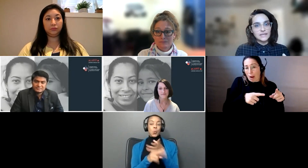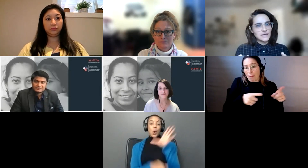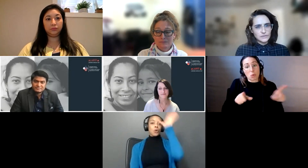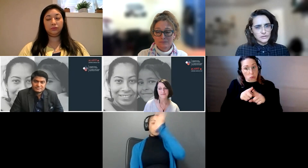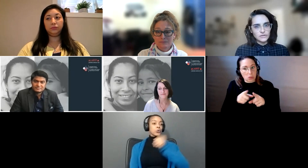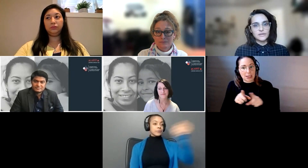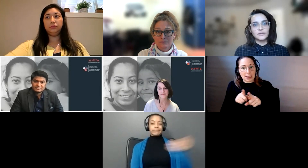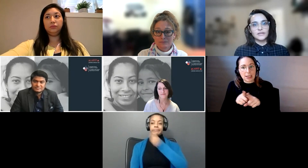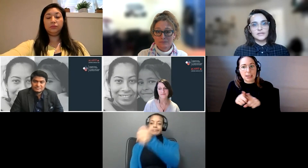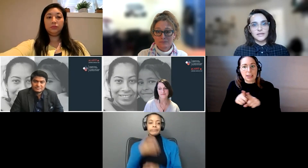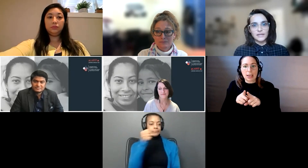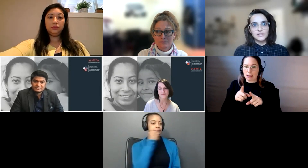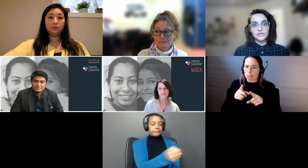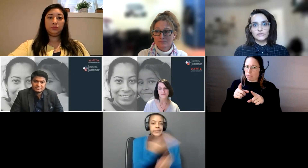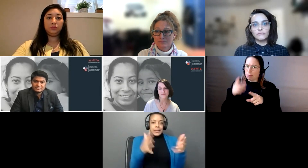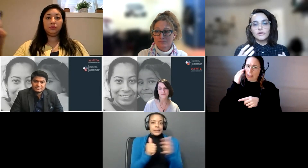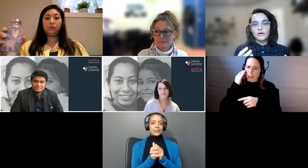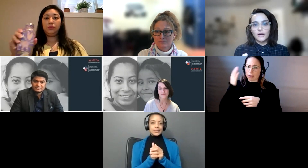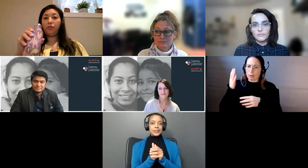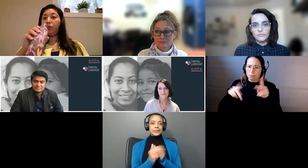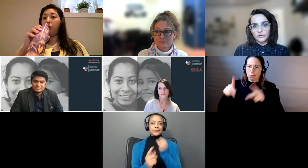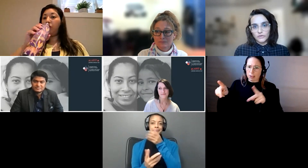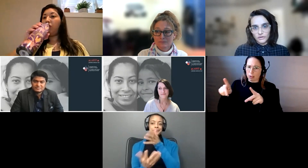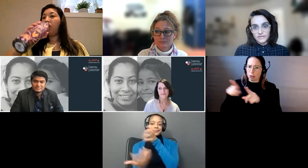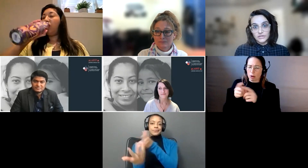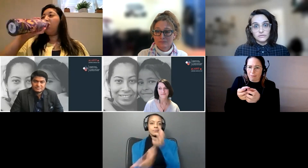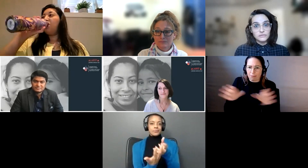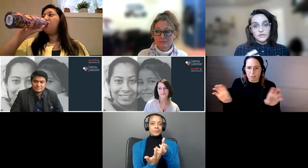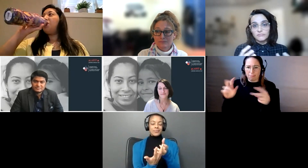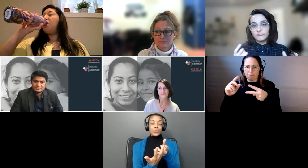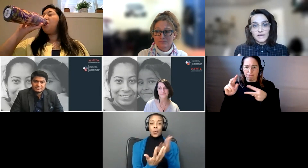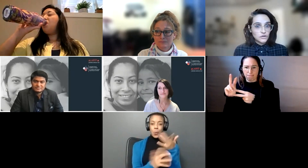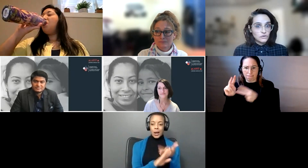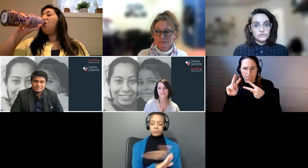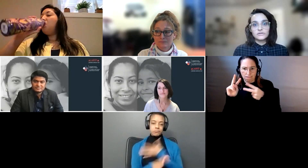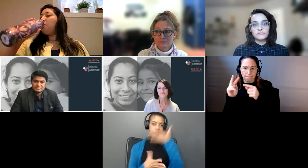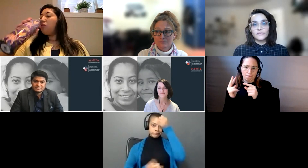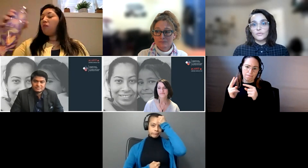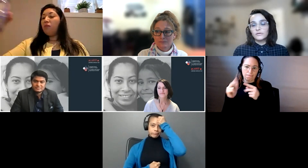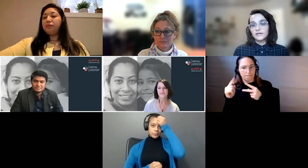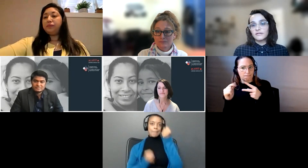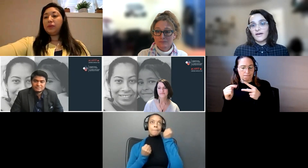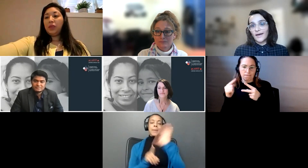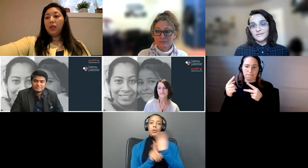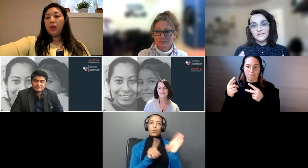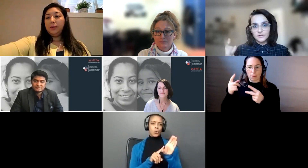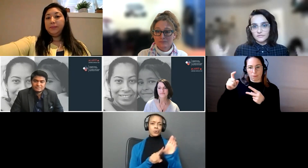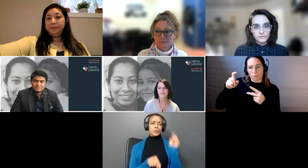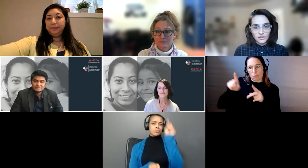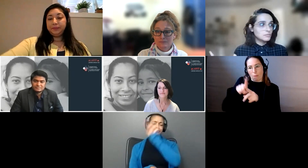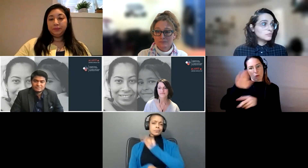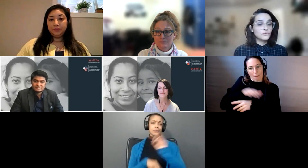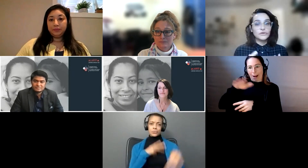puis nous forçons les gens à une division binaire. Donc, ça génère une